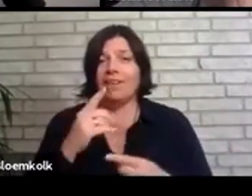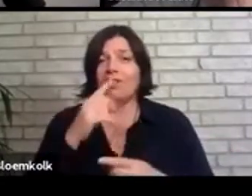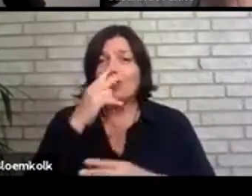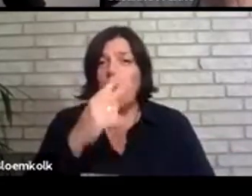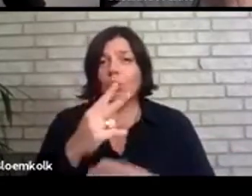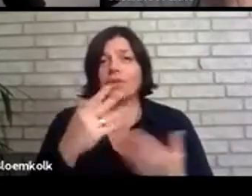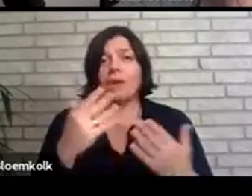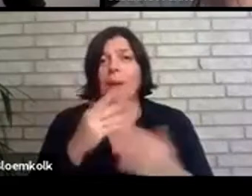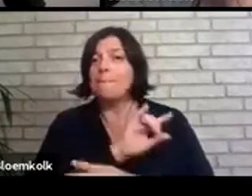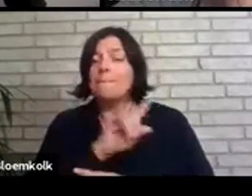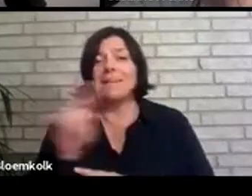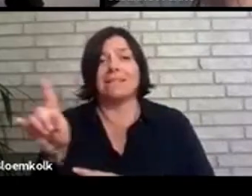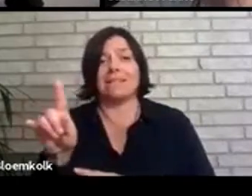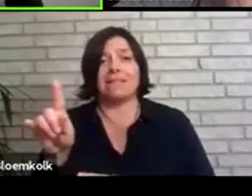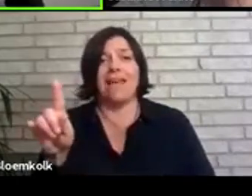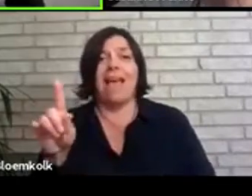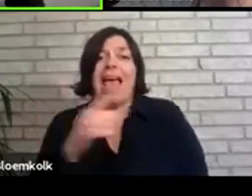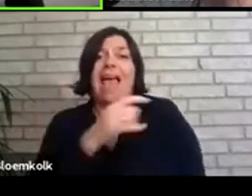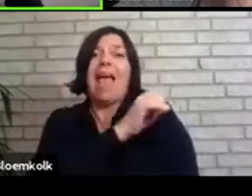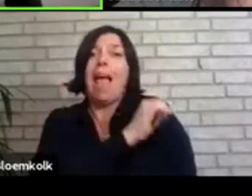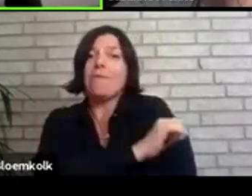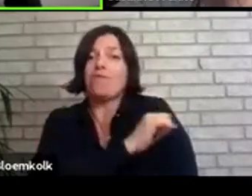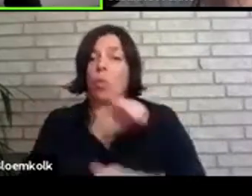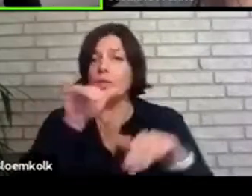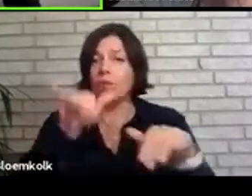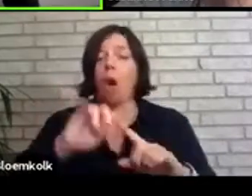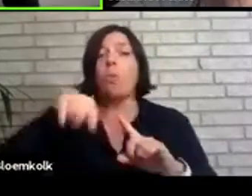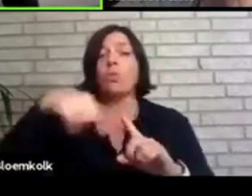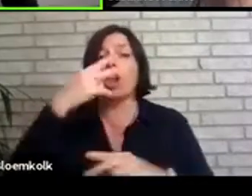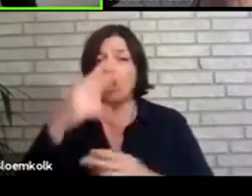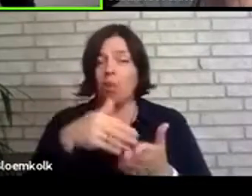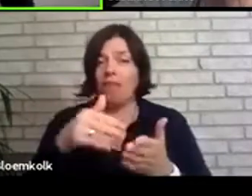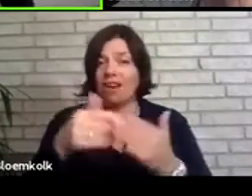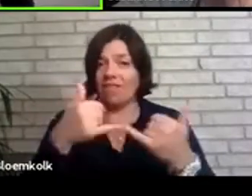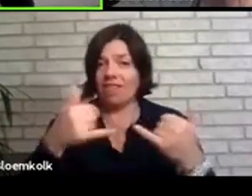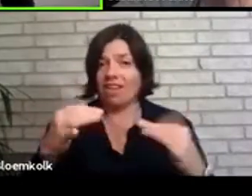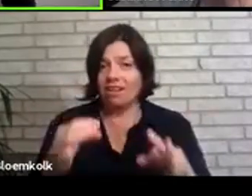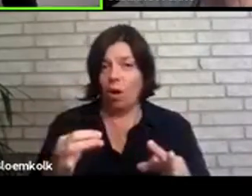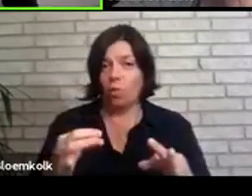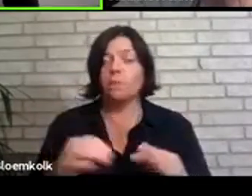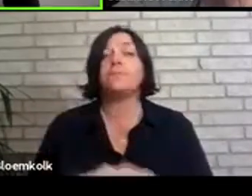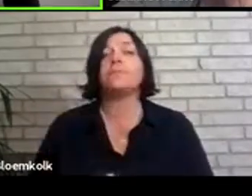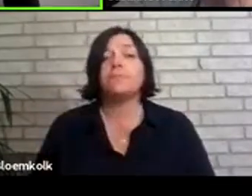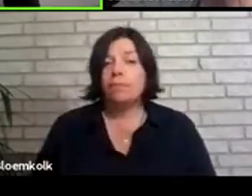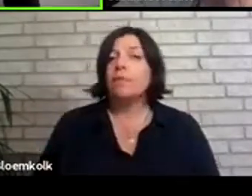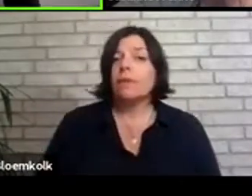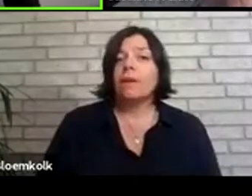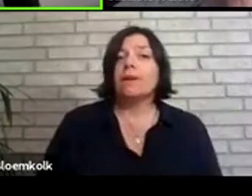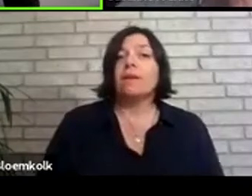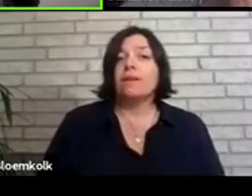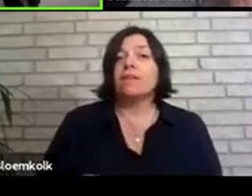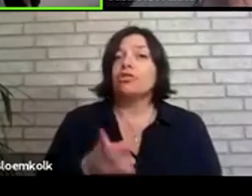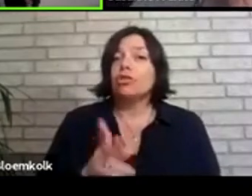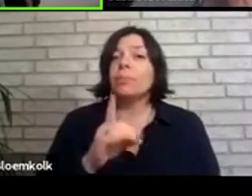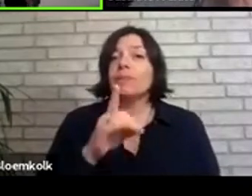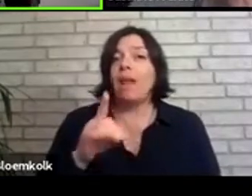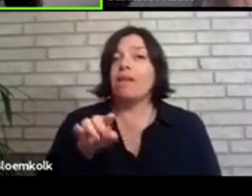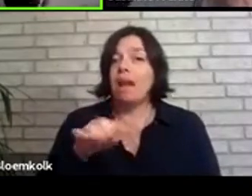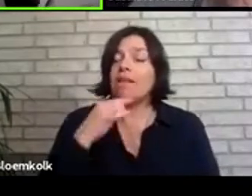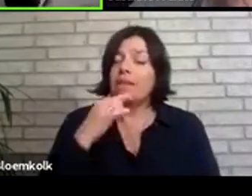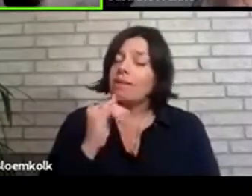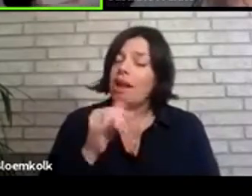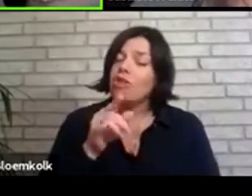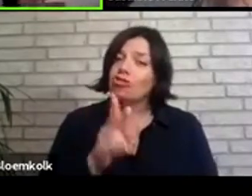bis wir die Impfung haben. Ja, also dem würde ich absolut zustimmen, Ronny. Das ist auch das, was ich beobachte. Ne? Einerseits gibt es da so